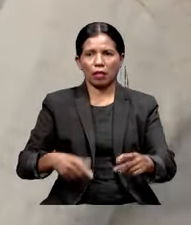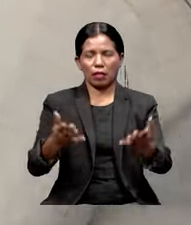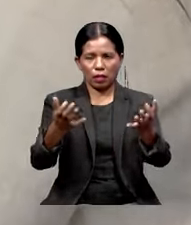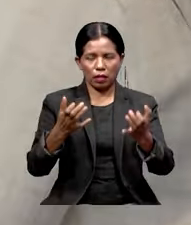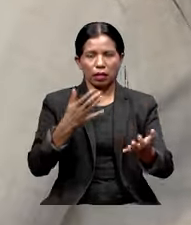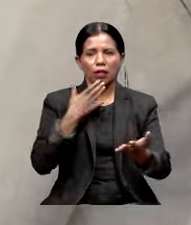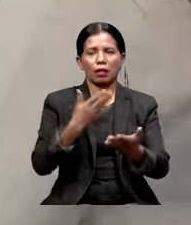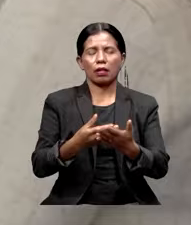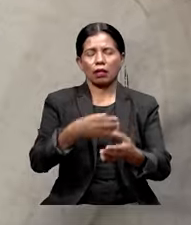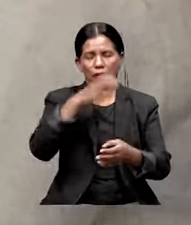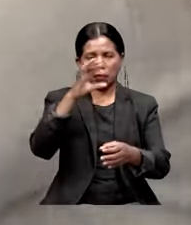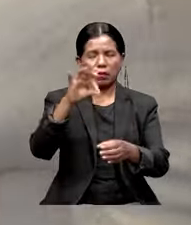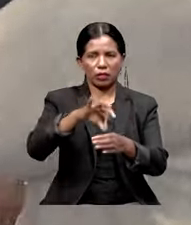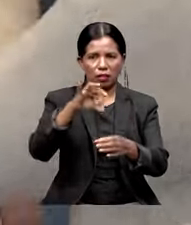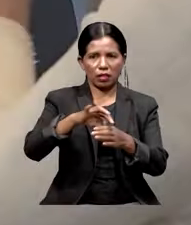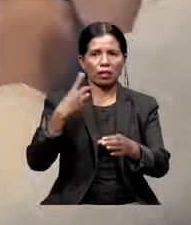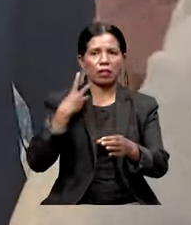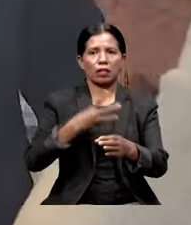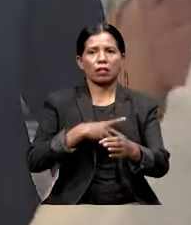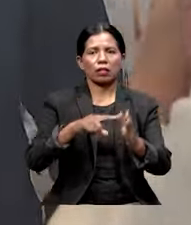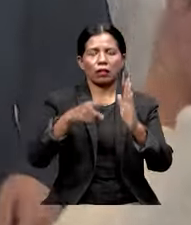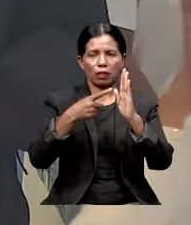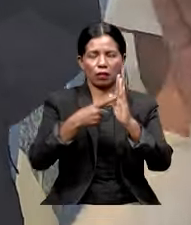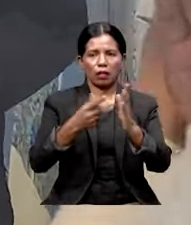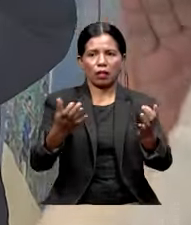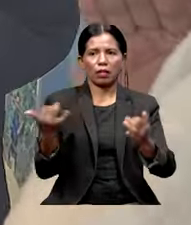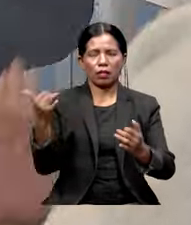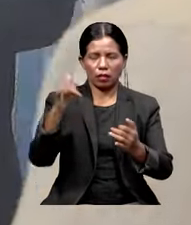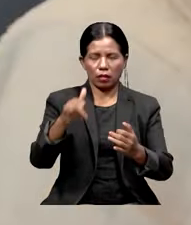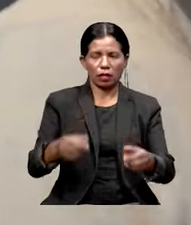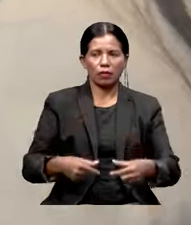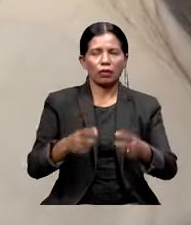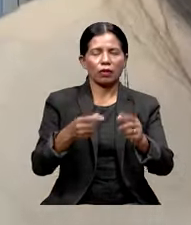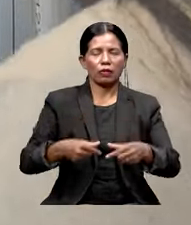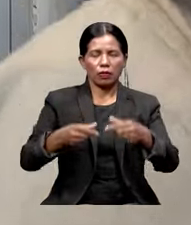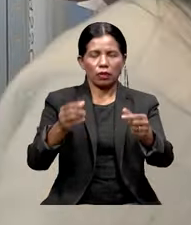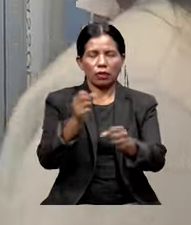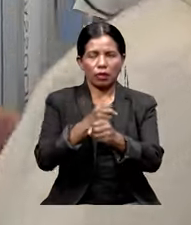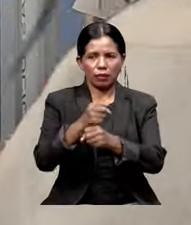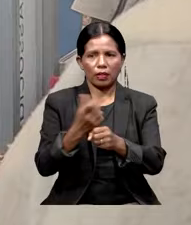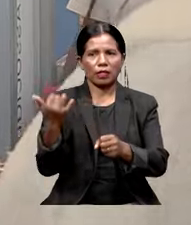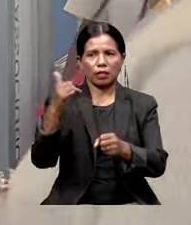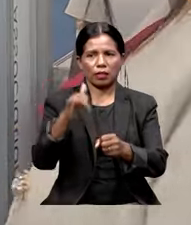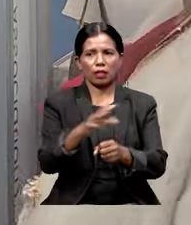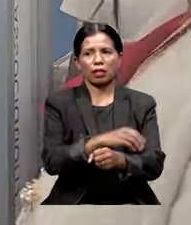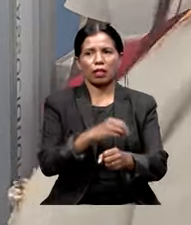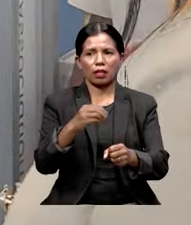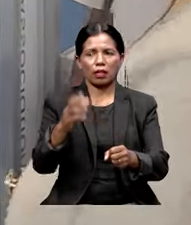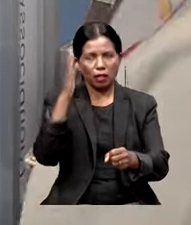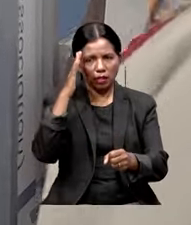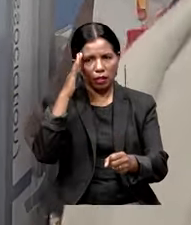Chá, também está agora começa a cara parcirita foco nesse café, parcirmos bele, e se damos interesse